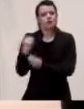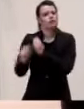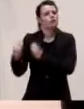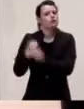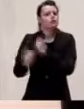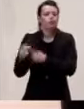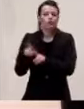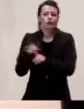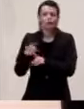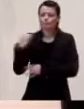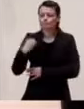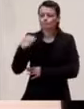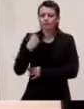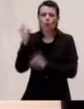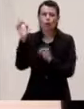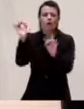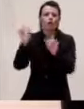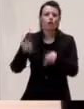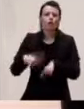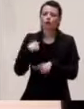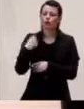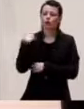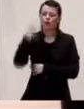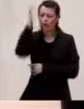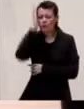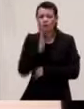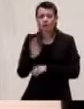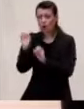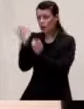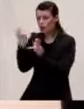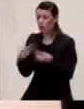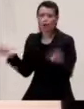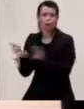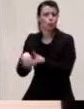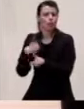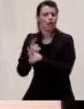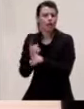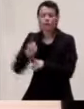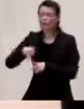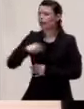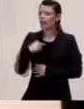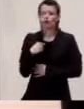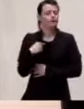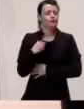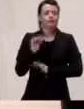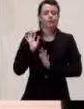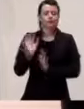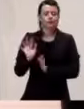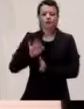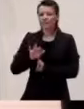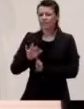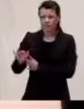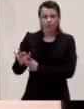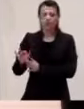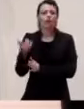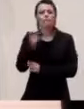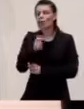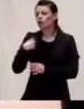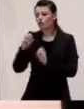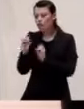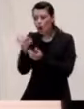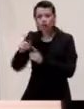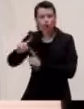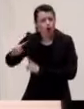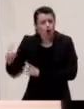anche qualche richiesta di chiusura di pronti soccorsi che abbiamo sempre non considerato, proprio perché tutti i pronto soccorsi, anche